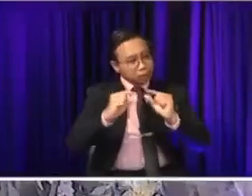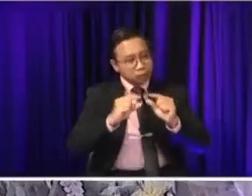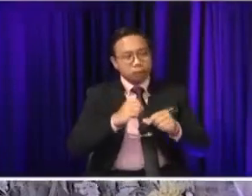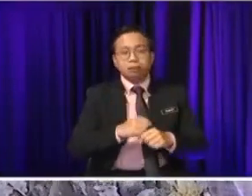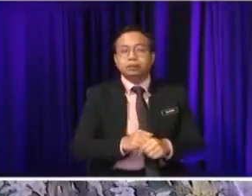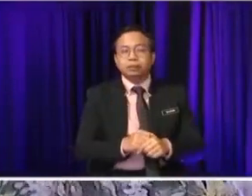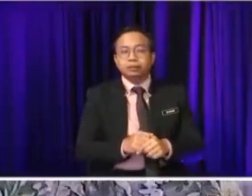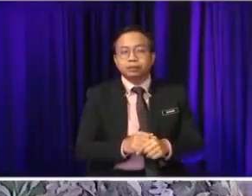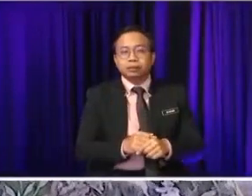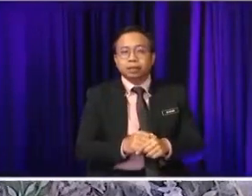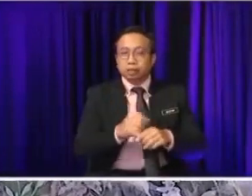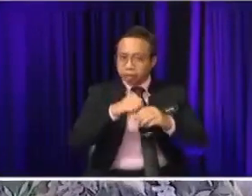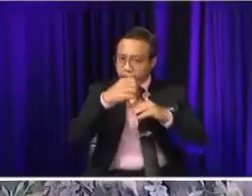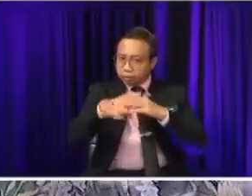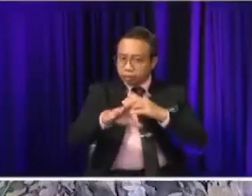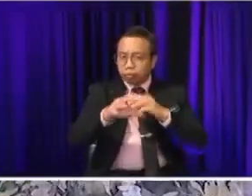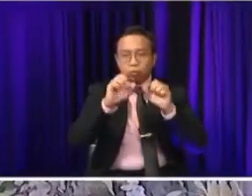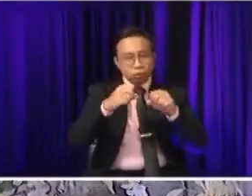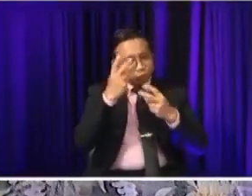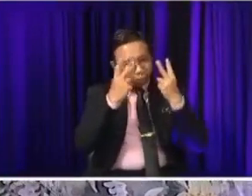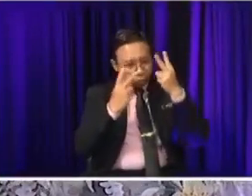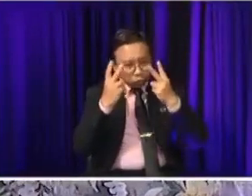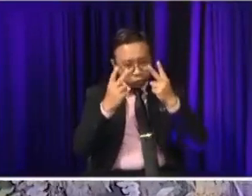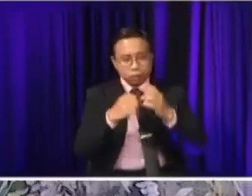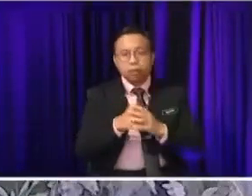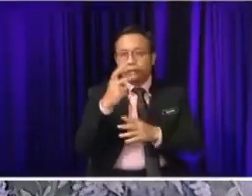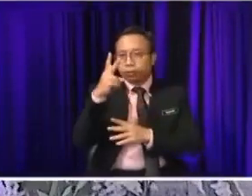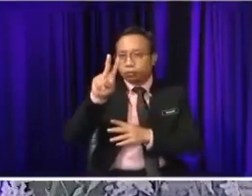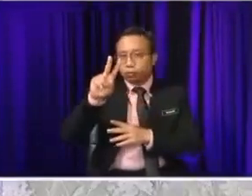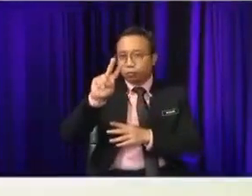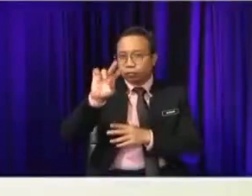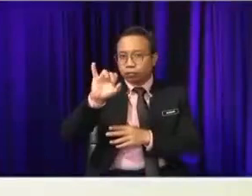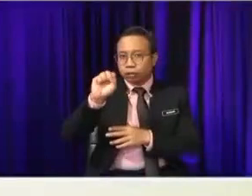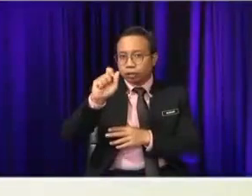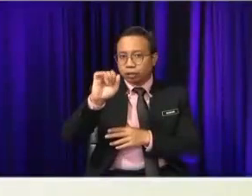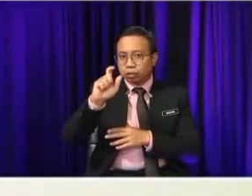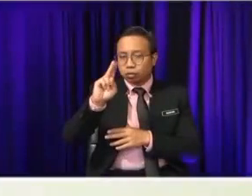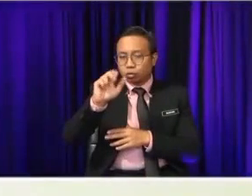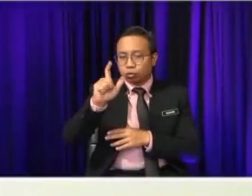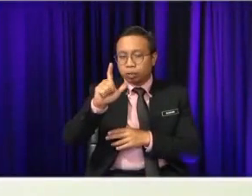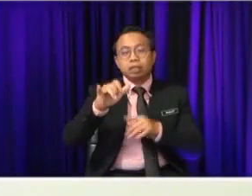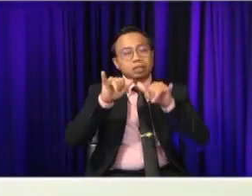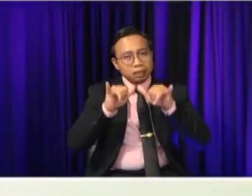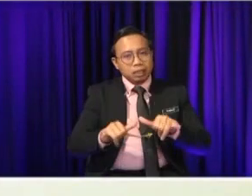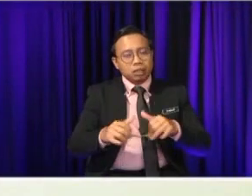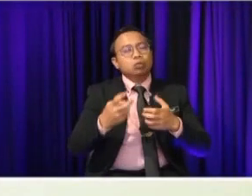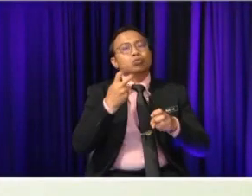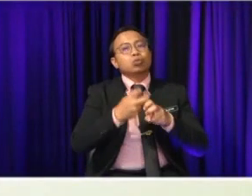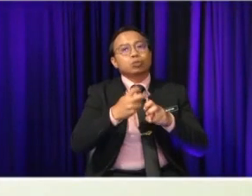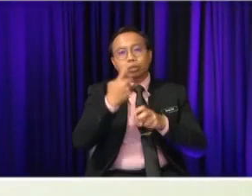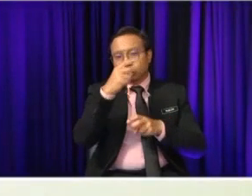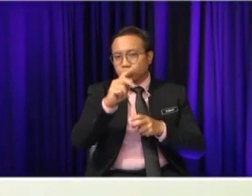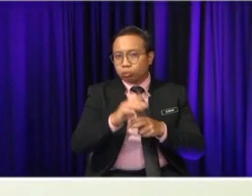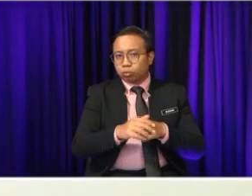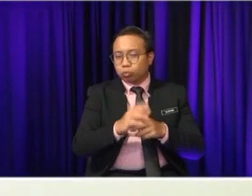Selepas itu iklan bersifat gambaran iklan yang disampaikan kekal dan suka untuk dikemas gini Iyalah